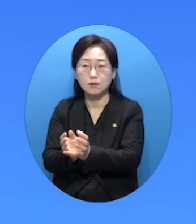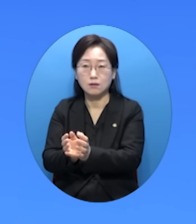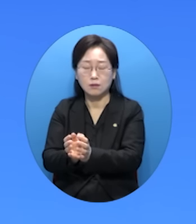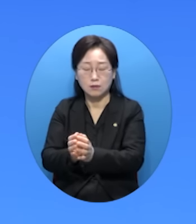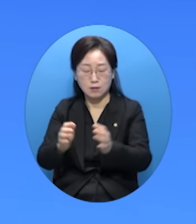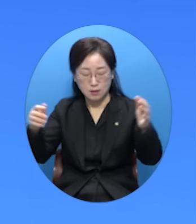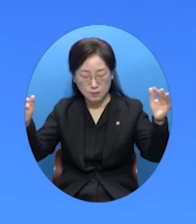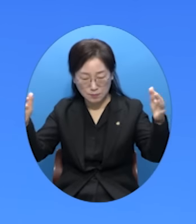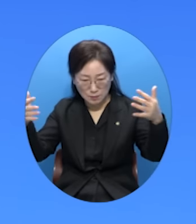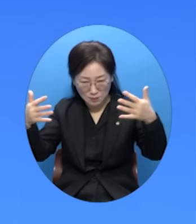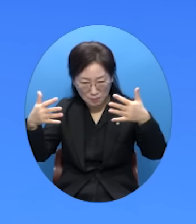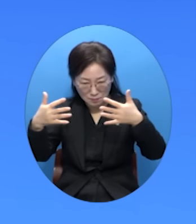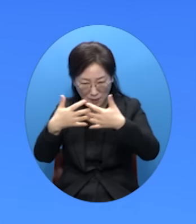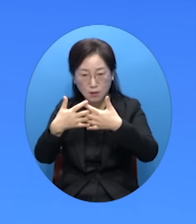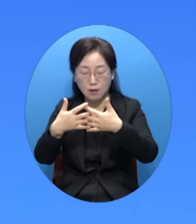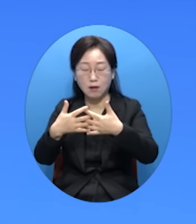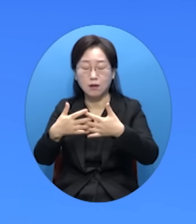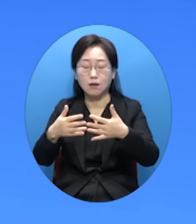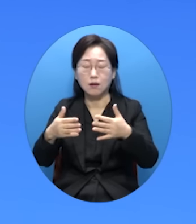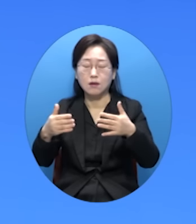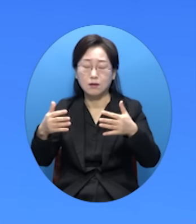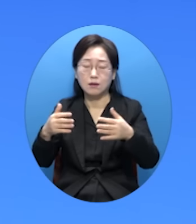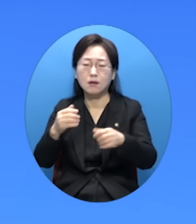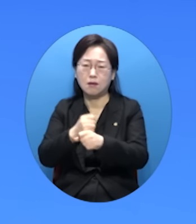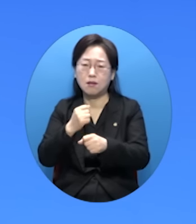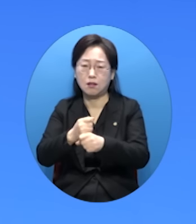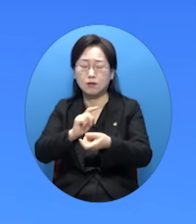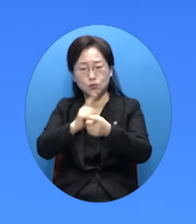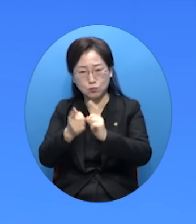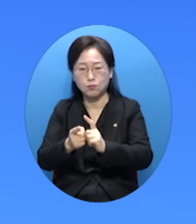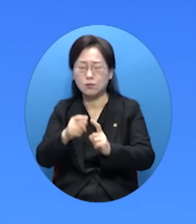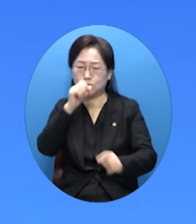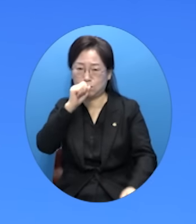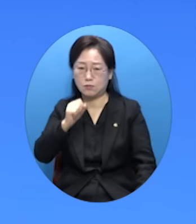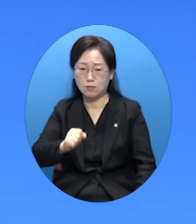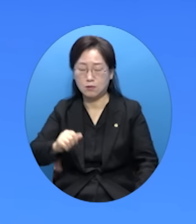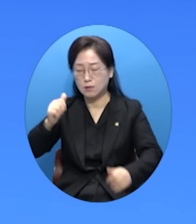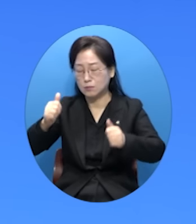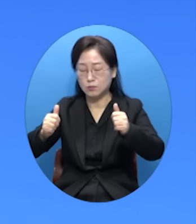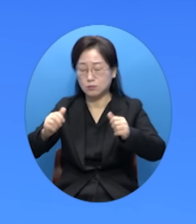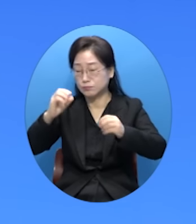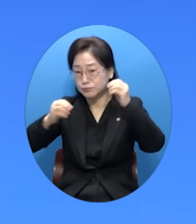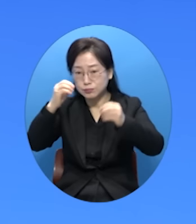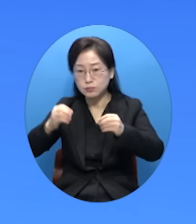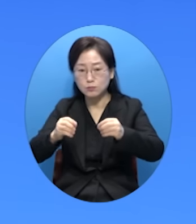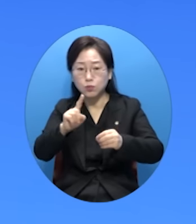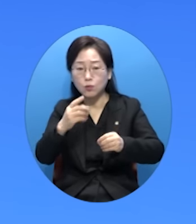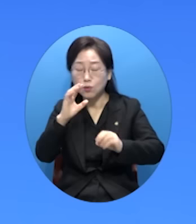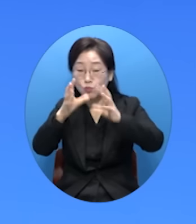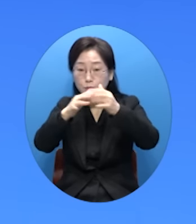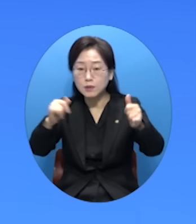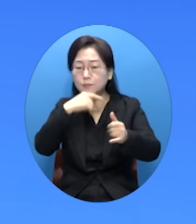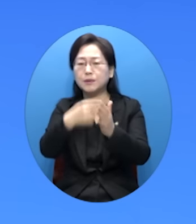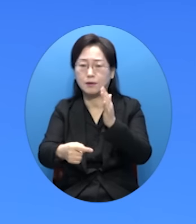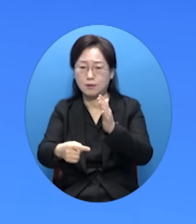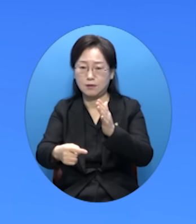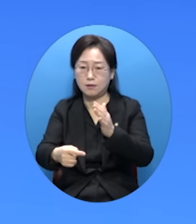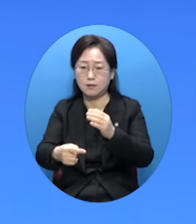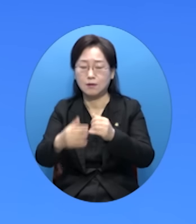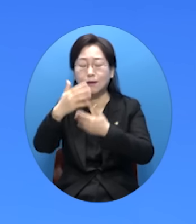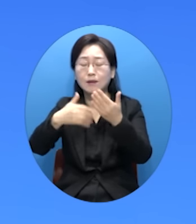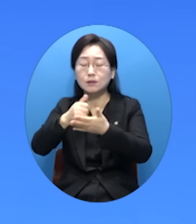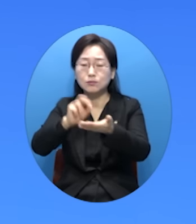타협점을 찾아서 이렇게 강대강으로 대치해서 결국 힘없는 국민들이 피해를 보고 있으니 하나님